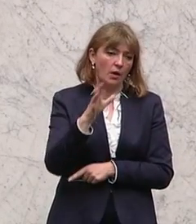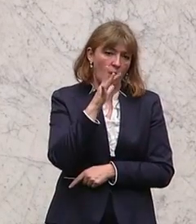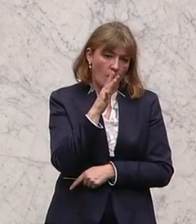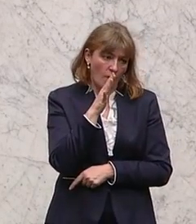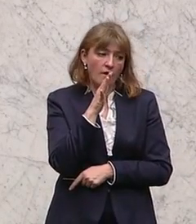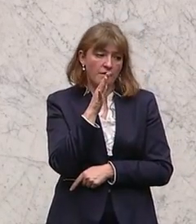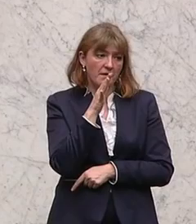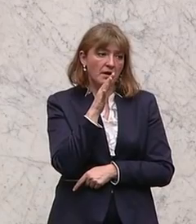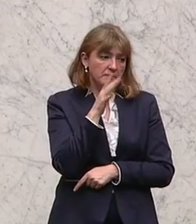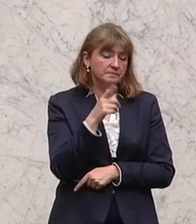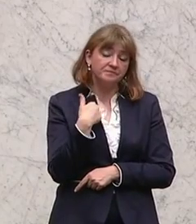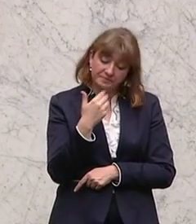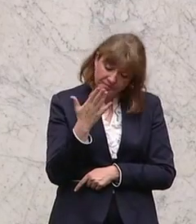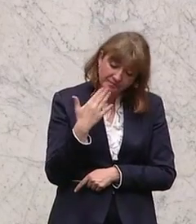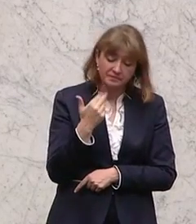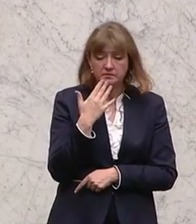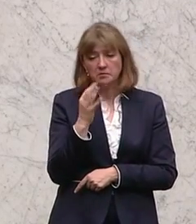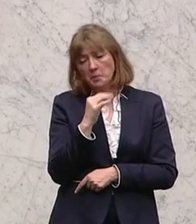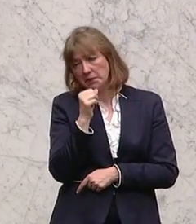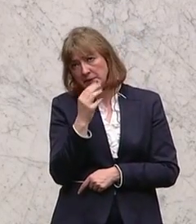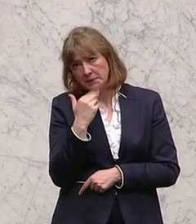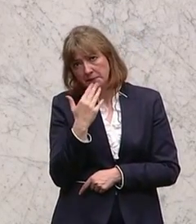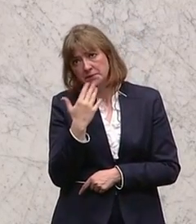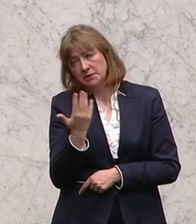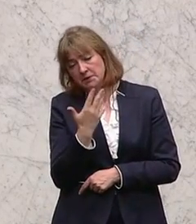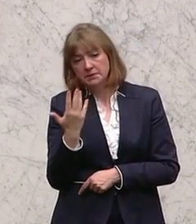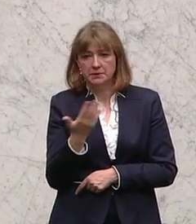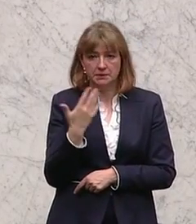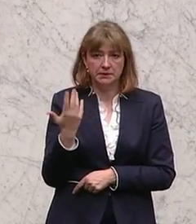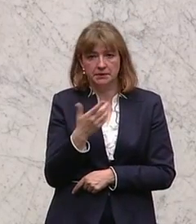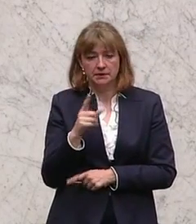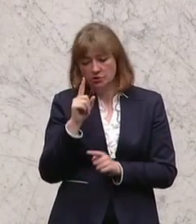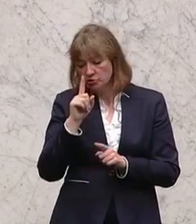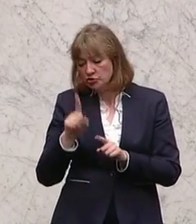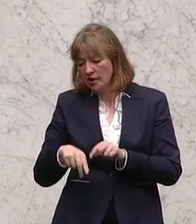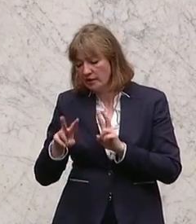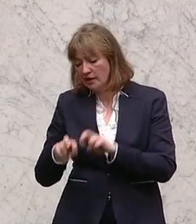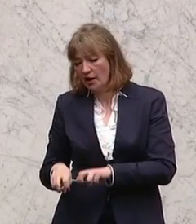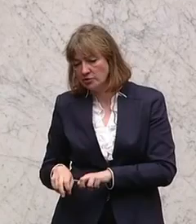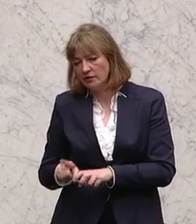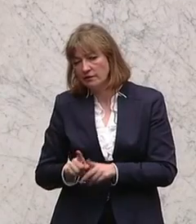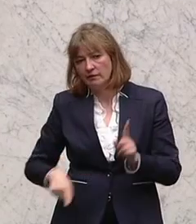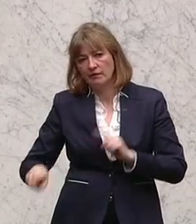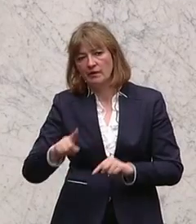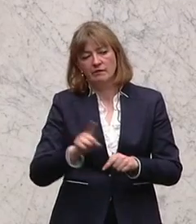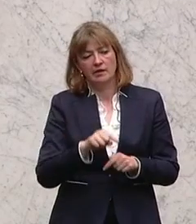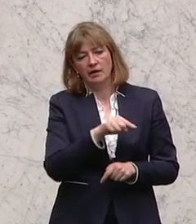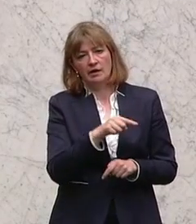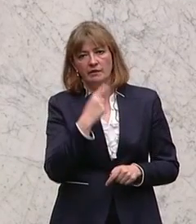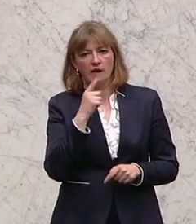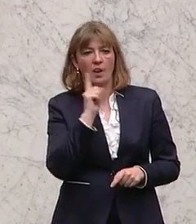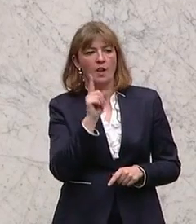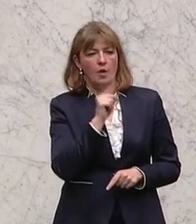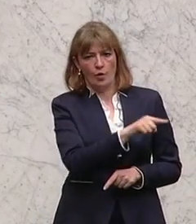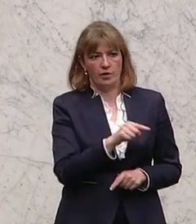Hofer mit beabsichtigter oder nicht beabsichtigter schlechter Recherche ins Lügeneck gedrängt wurde.